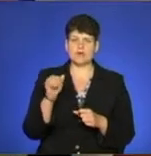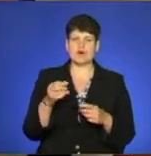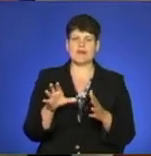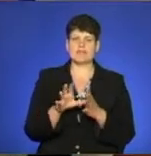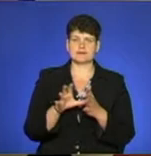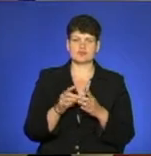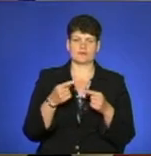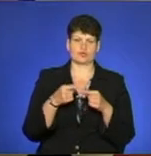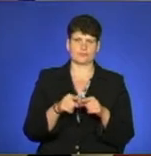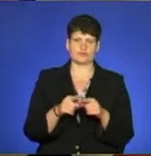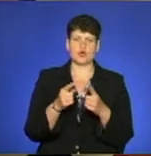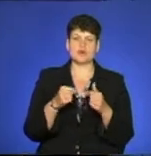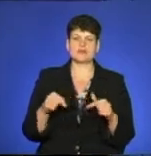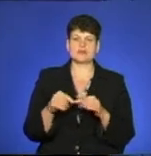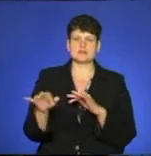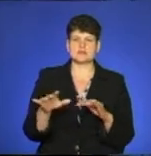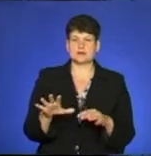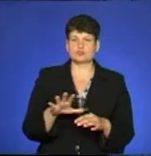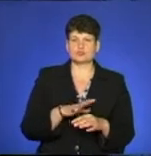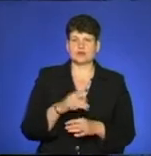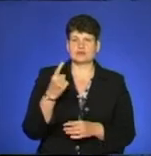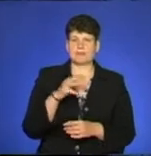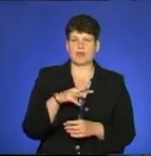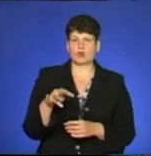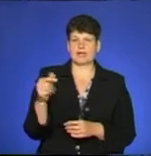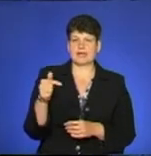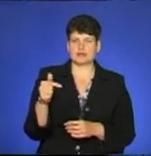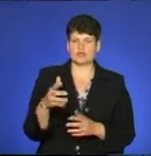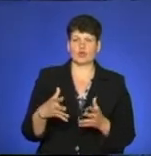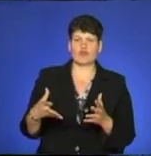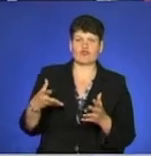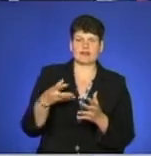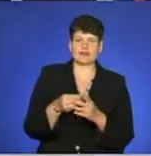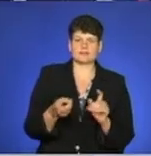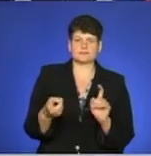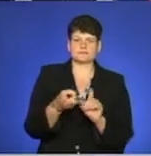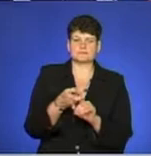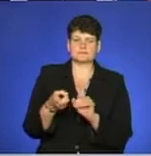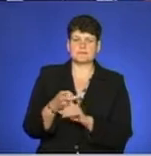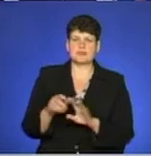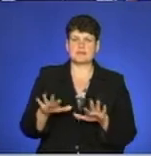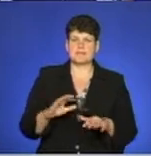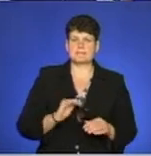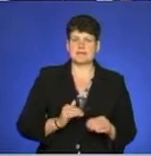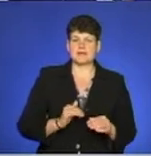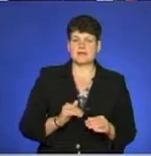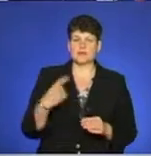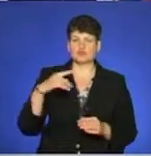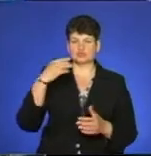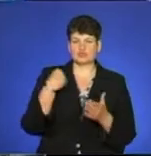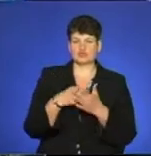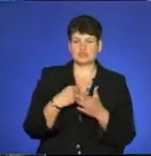технологій. Організація заходу обійшлась у 1 мільйон гривень. До фінансування доєдналися місцеві підприємці, а з обласного